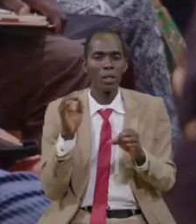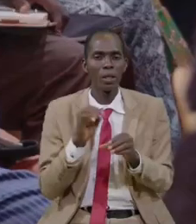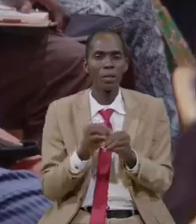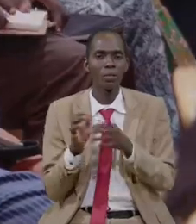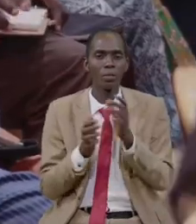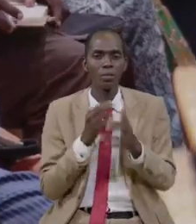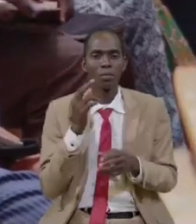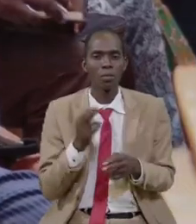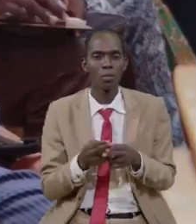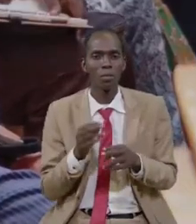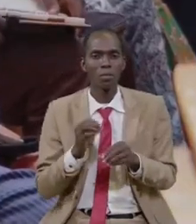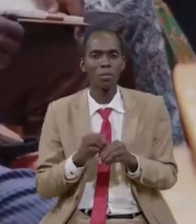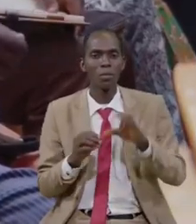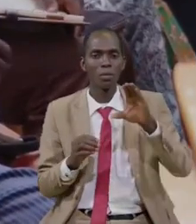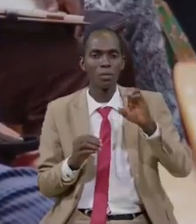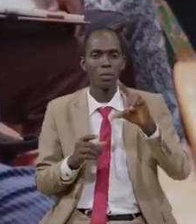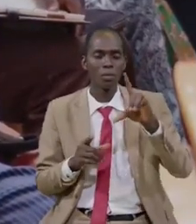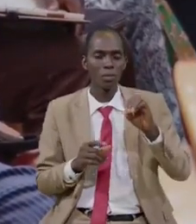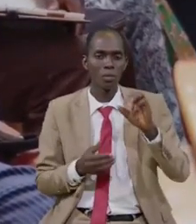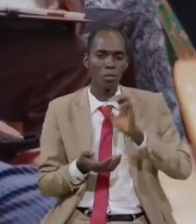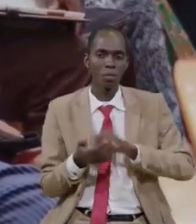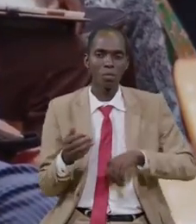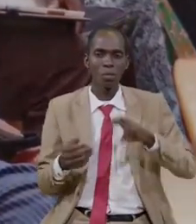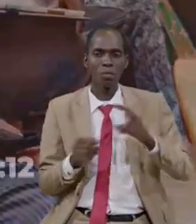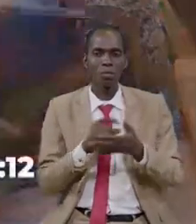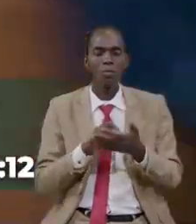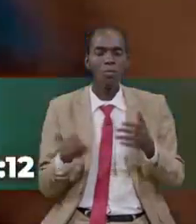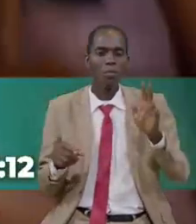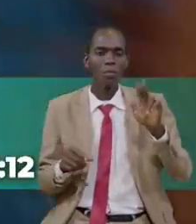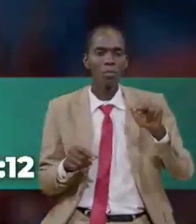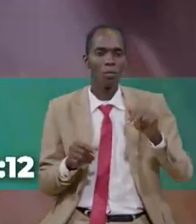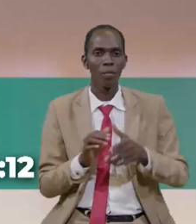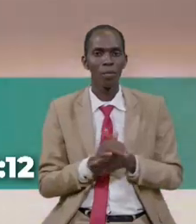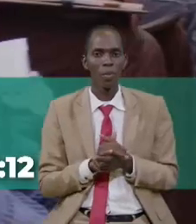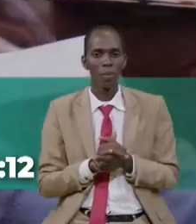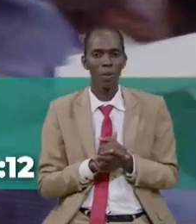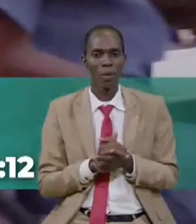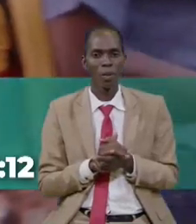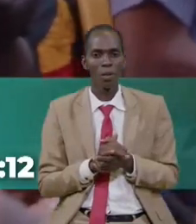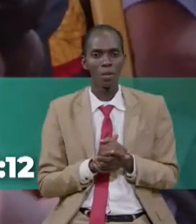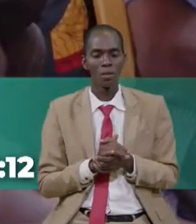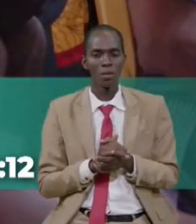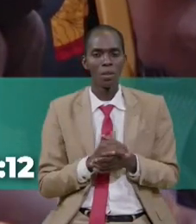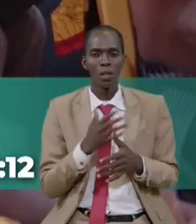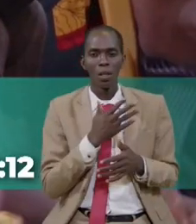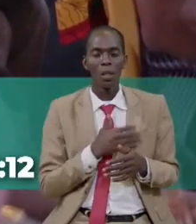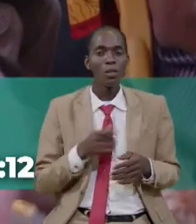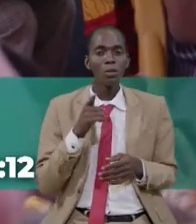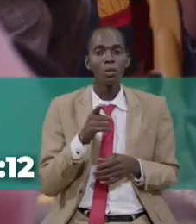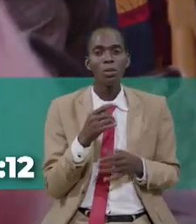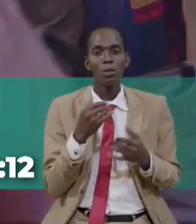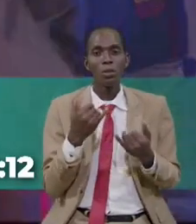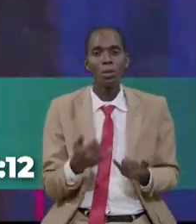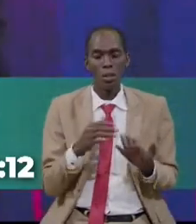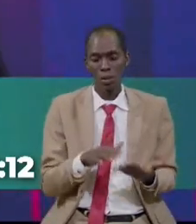Et en Colossiens chapitre 2, lisons le verset 13. Colossiens 2, 13. Colossiens 2,